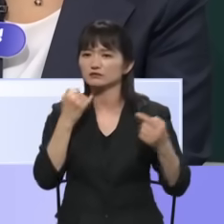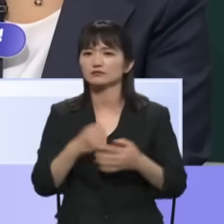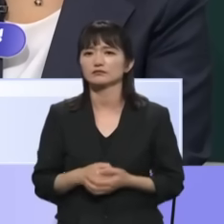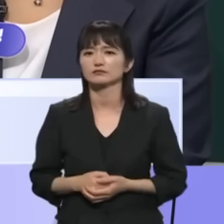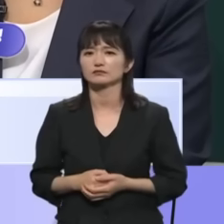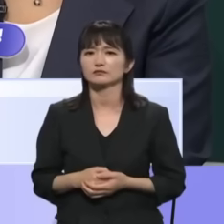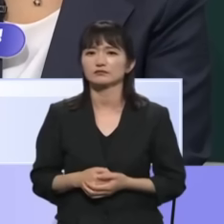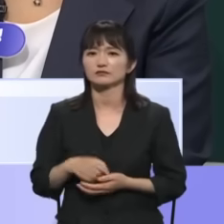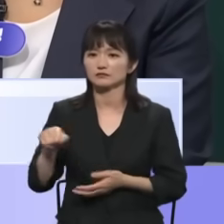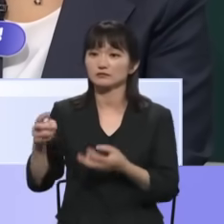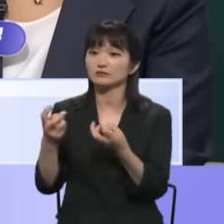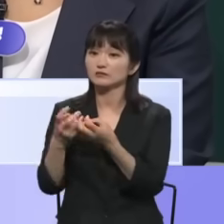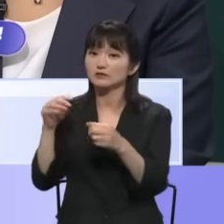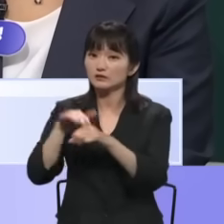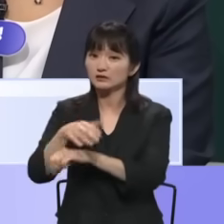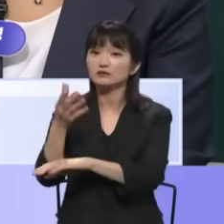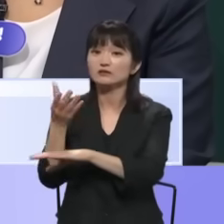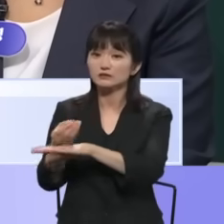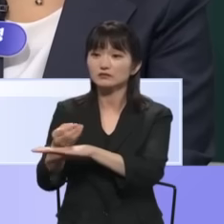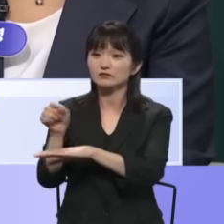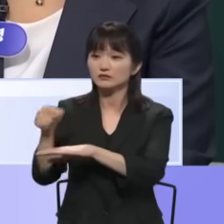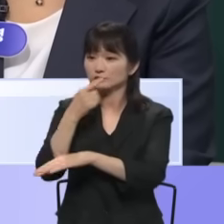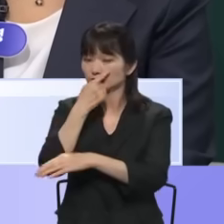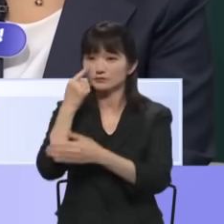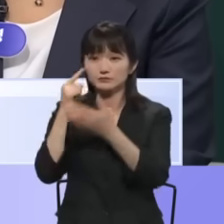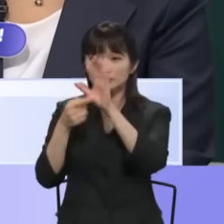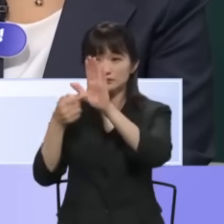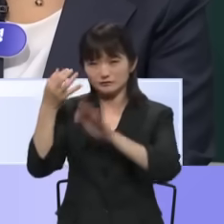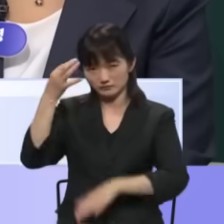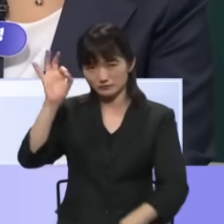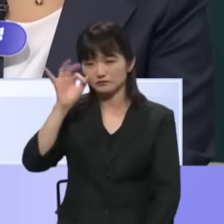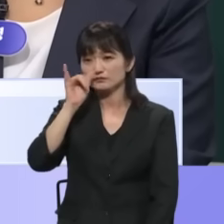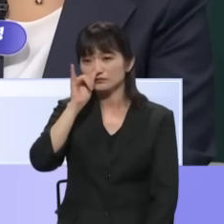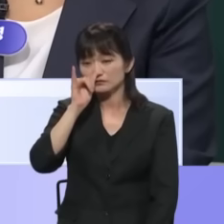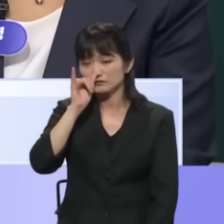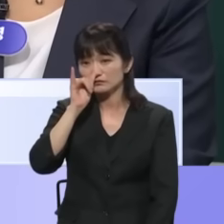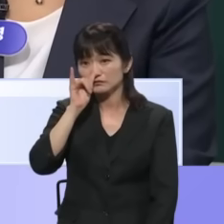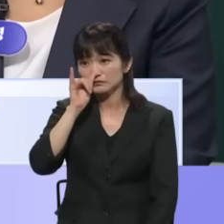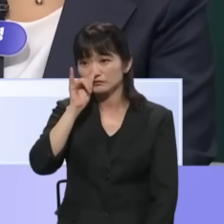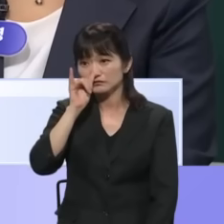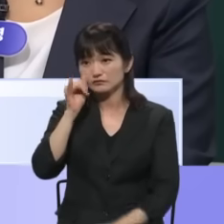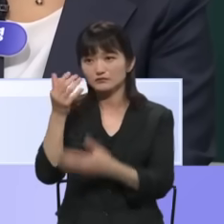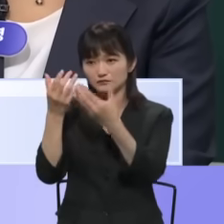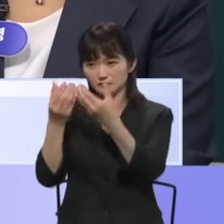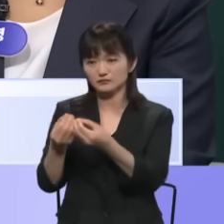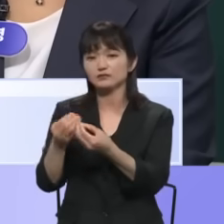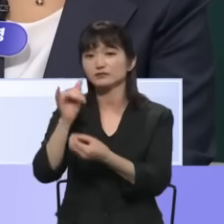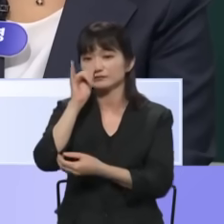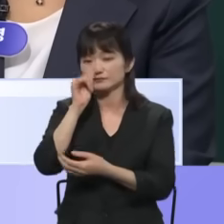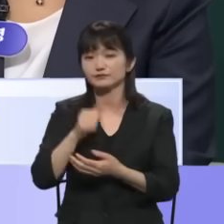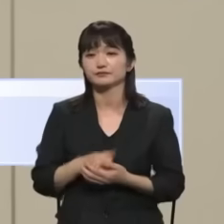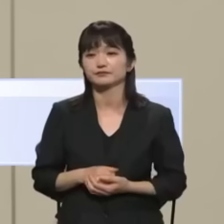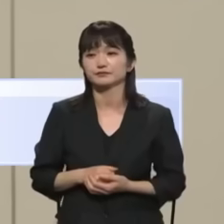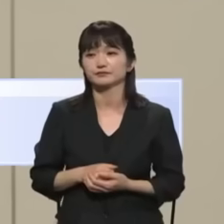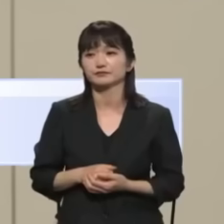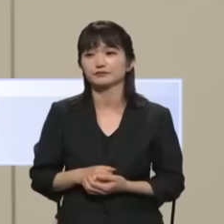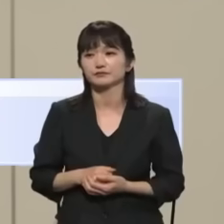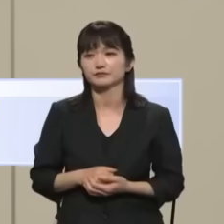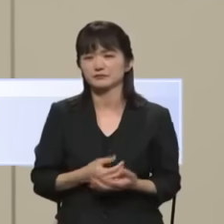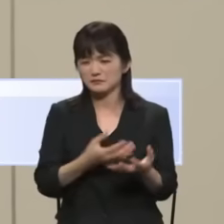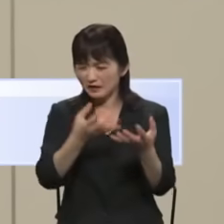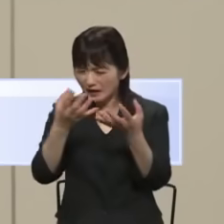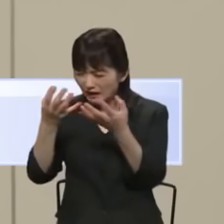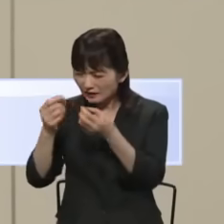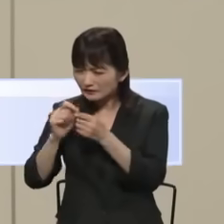이런 방식의 녹취라도 증거 능력을 좀 인정해 주고 있는 케이스가 종종 있어요 물론 이게 많은 부분 다